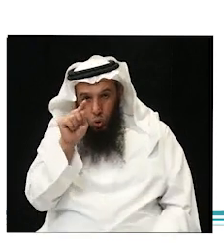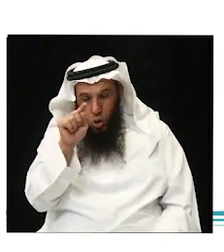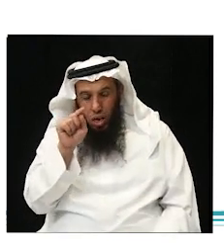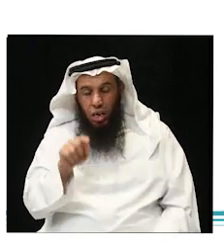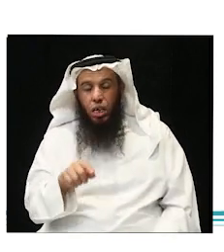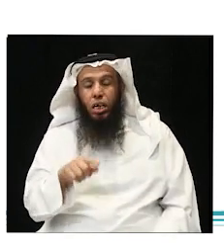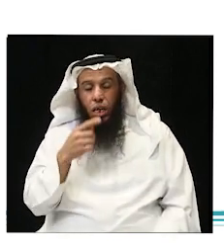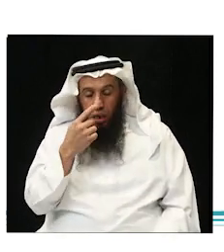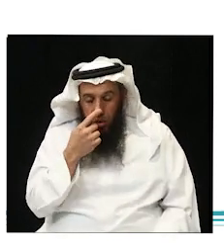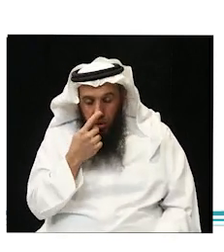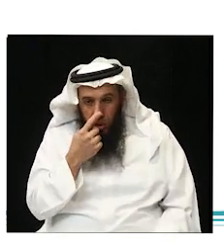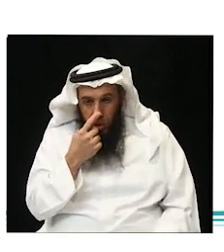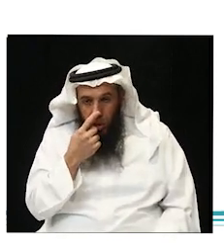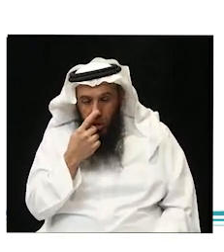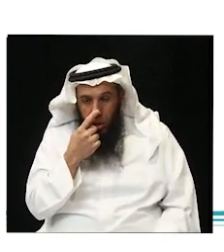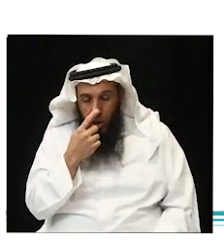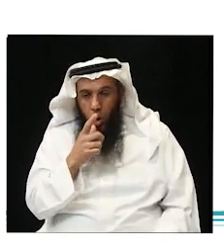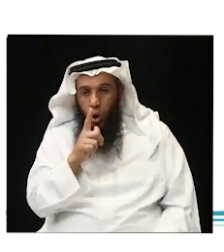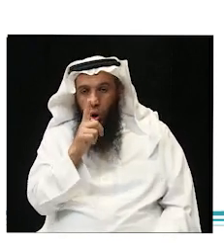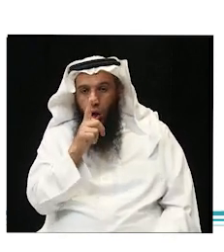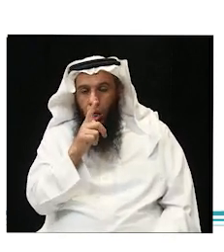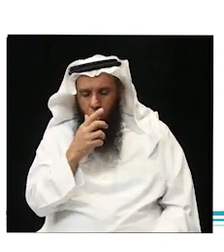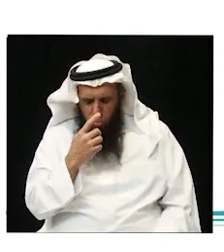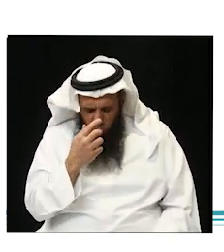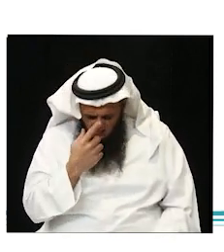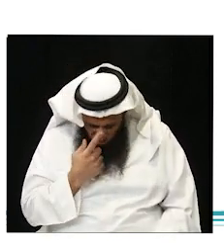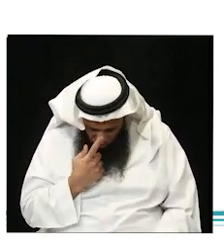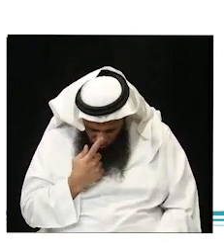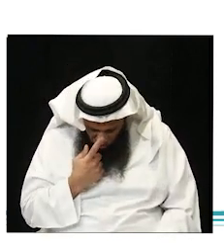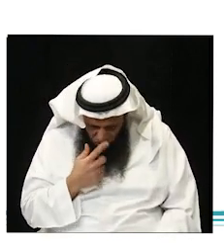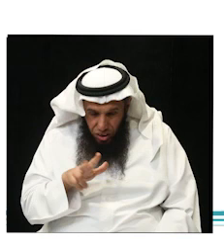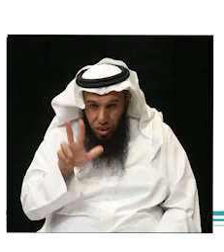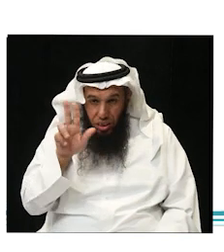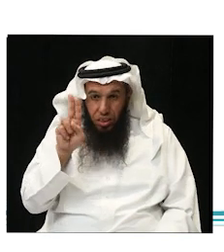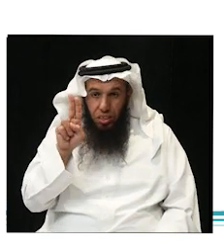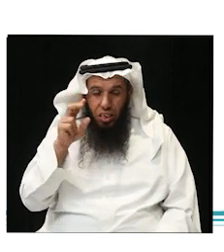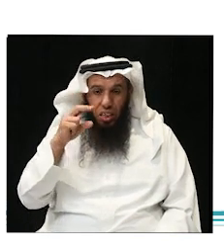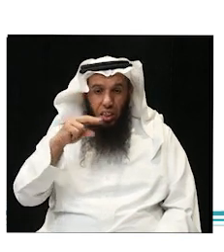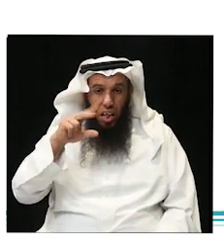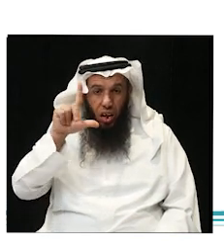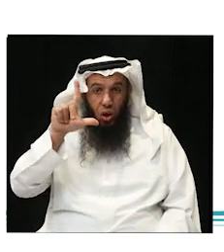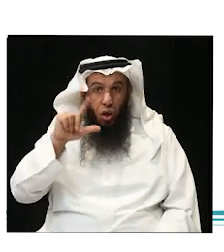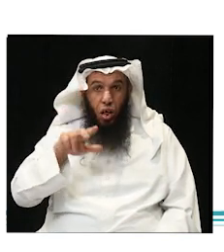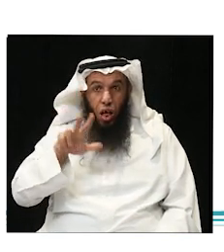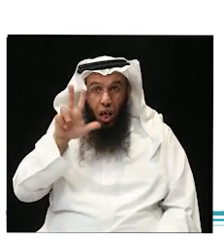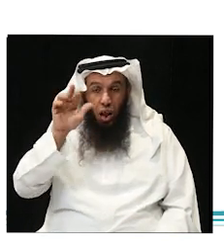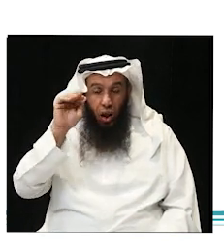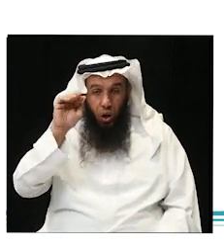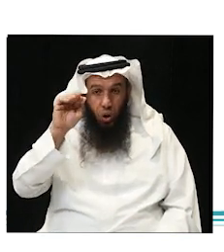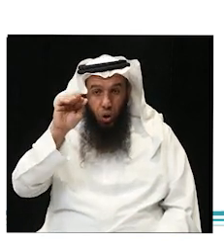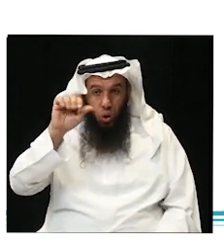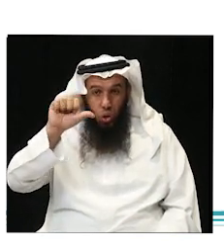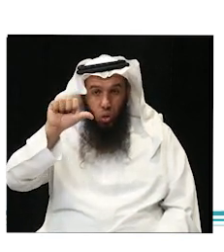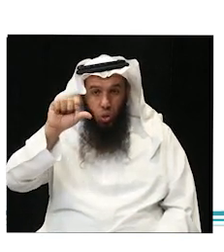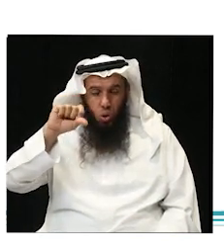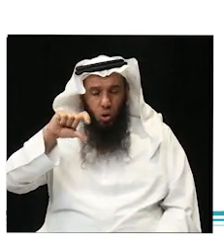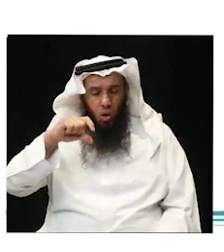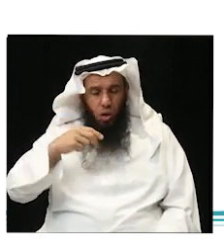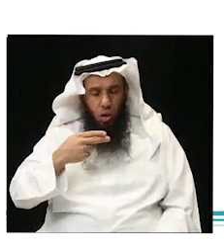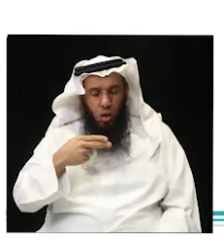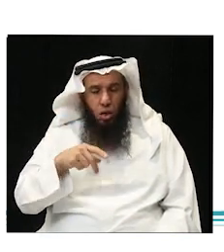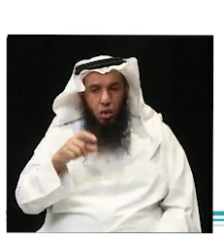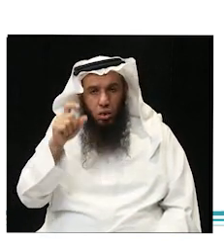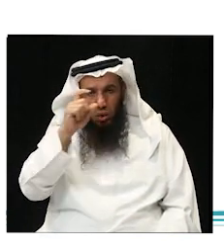العبادة، طبعا لغة التذلل والخضوع، اسم جامع، يعني هذه العبادة أو هذا التعريف اسم